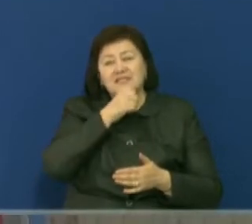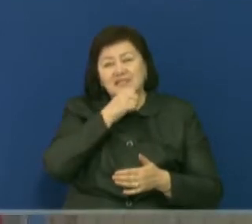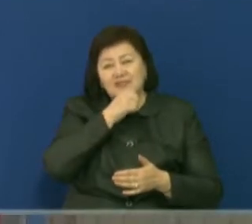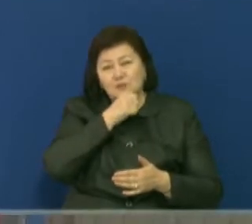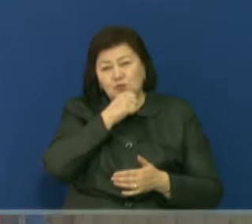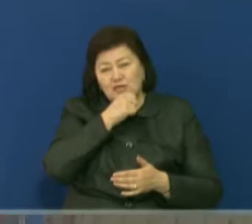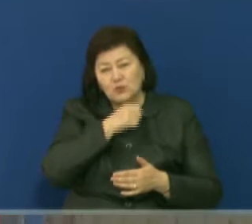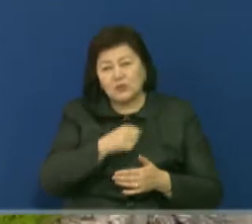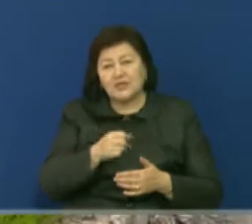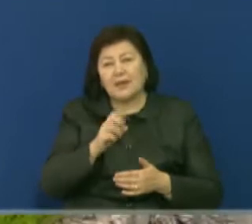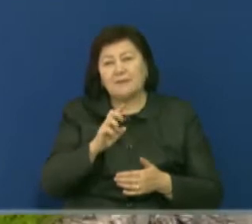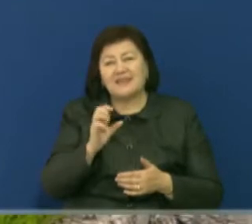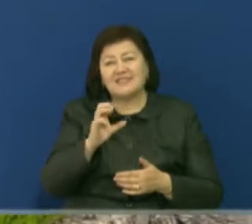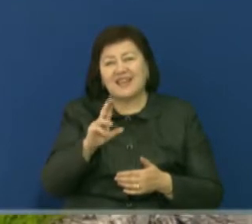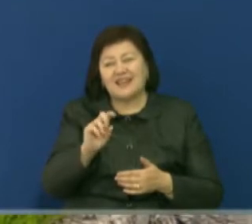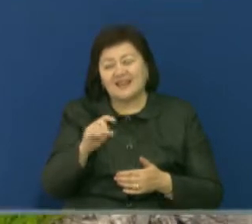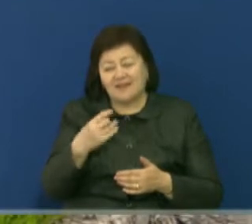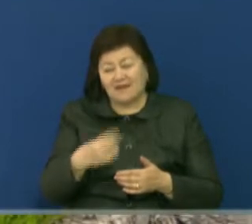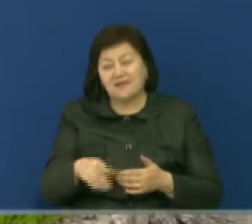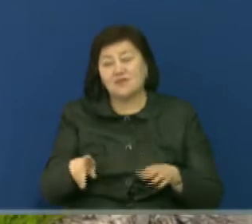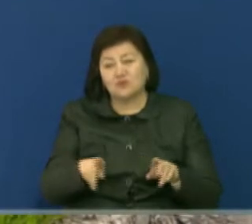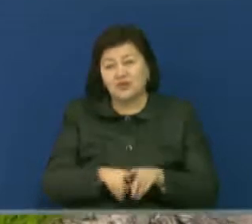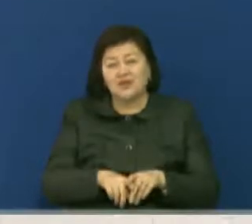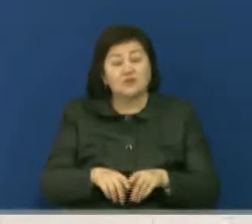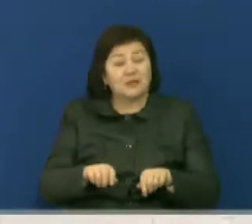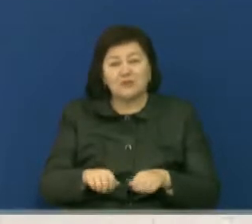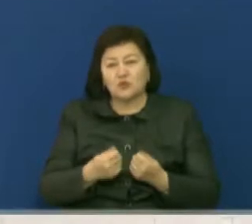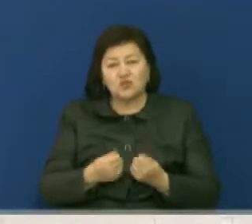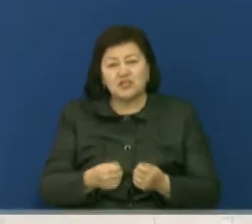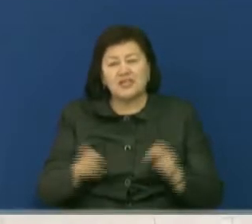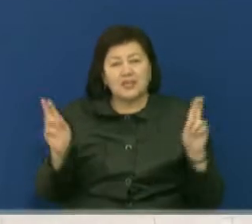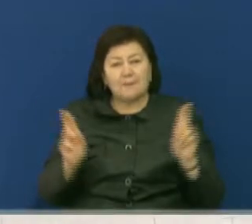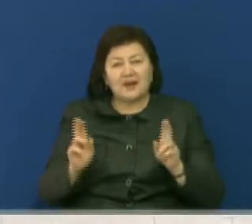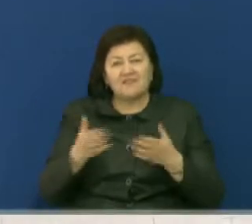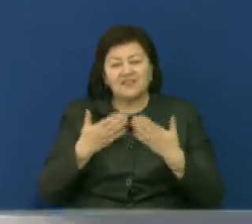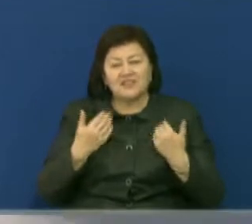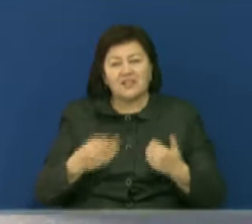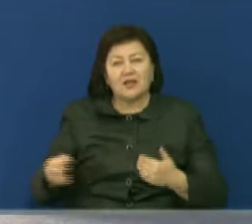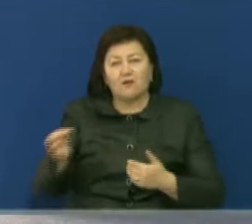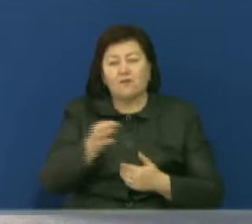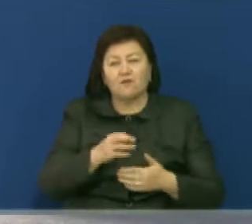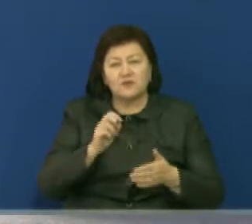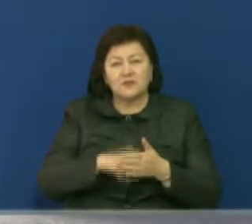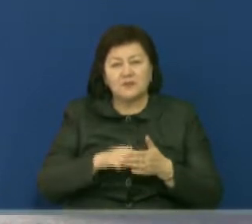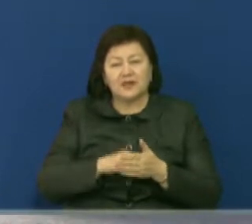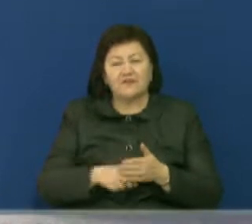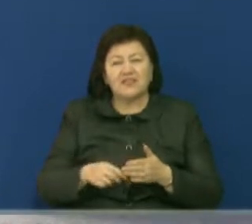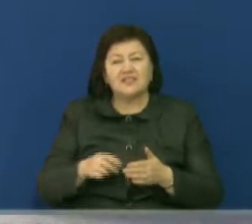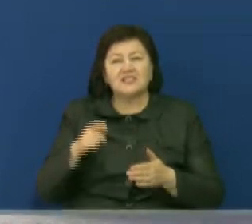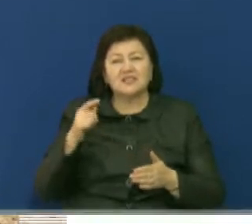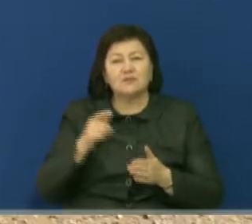районах. Нарушителей карантина в них не зарегистрировано. Отметим, что всего за один день по области проверено более 1000